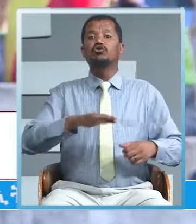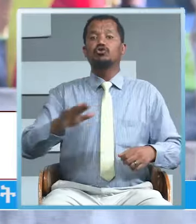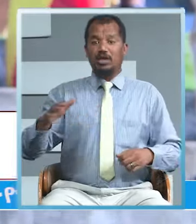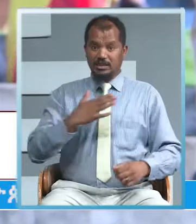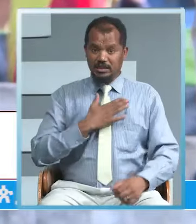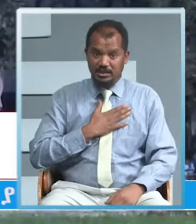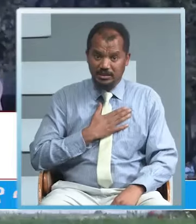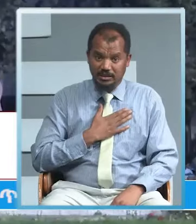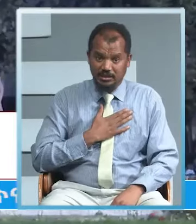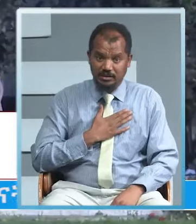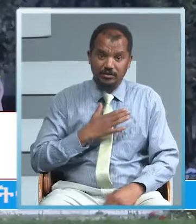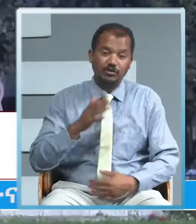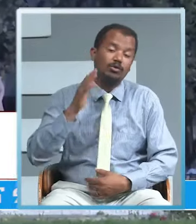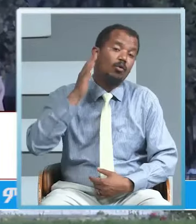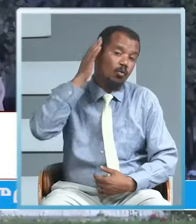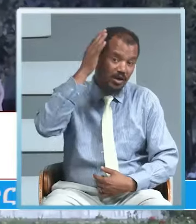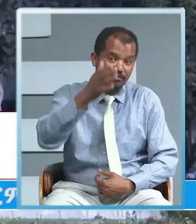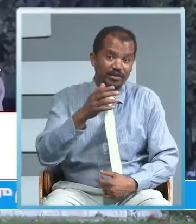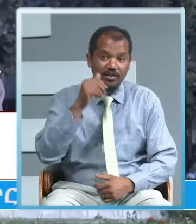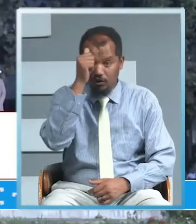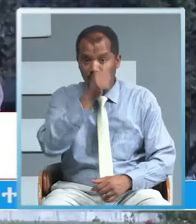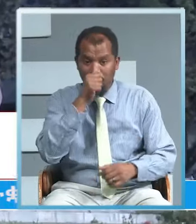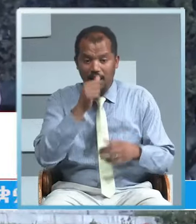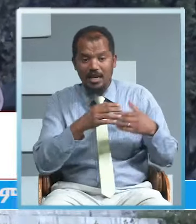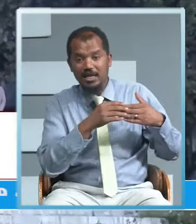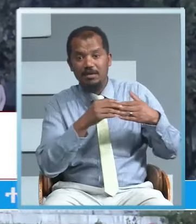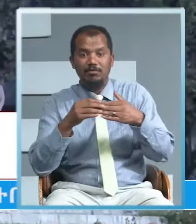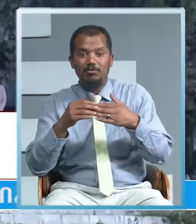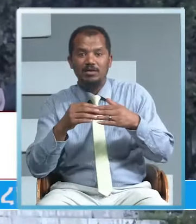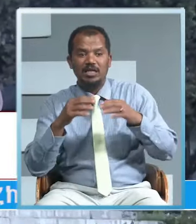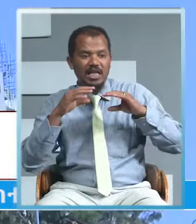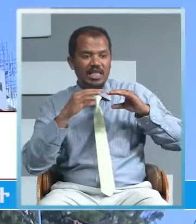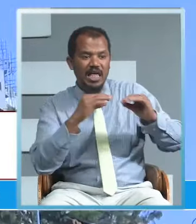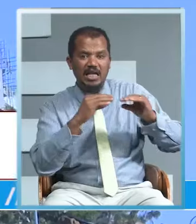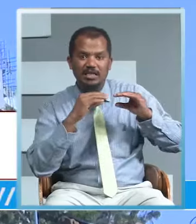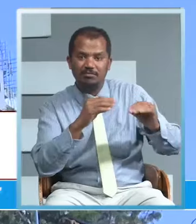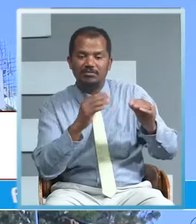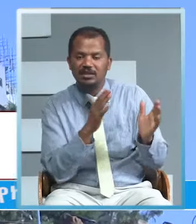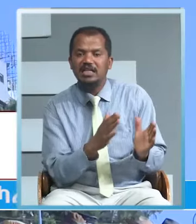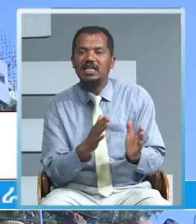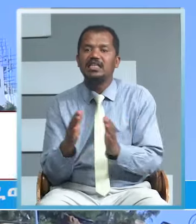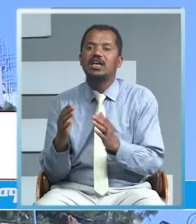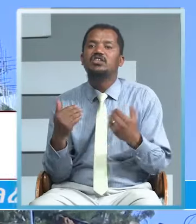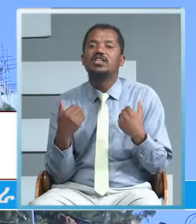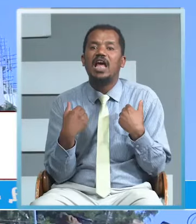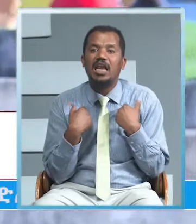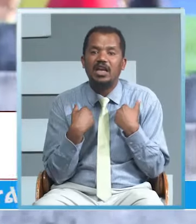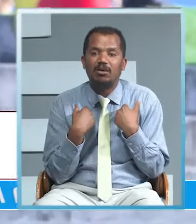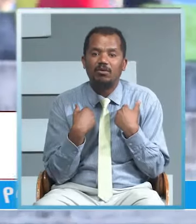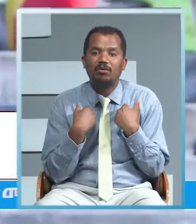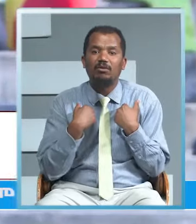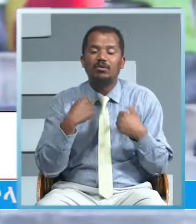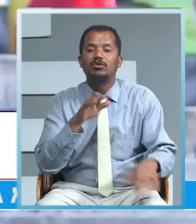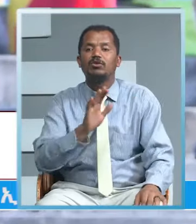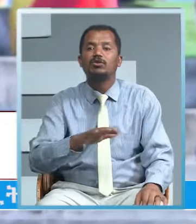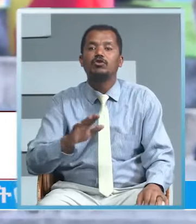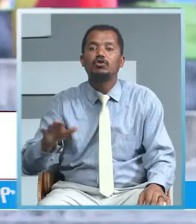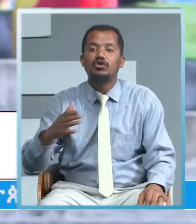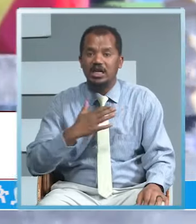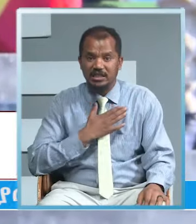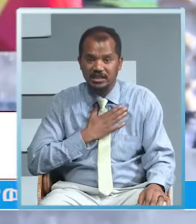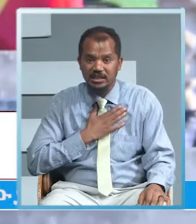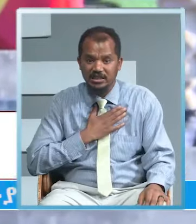ልጆቻችንን የወደፊት ኢትዮጵያን ሊመሩ እያስተማርን እያዘጋጀን ያለነው